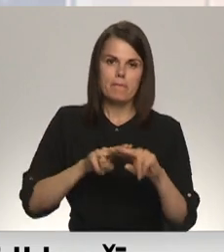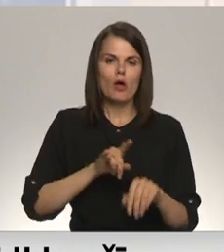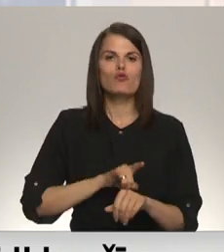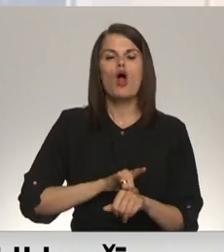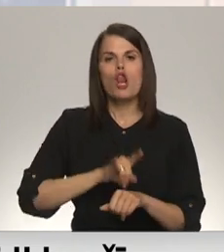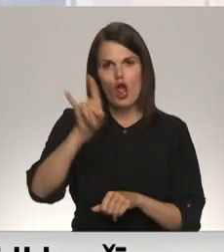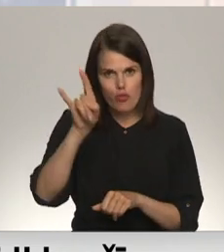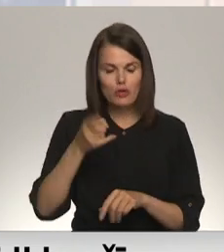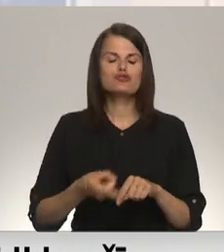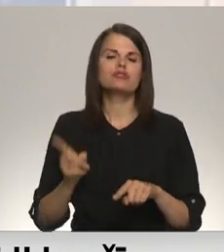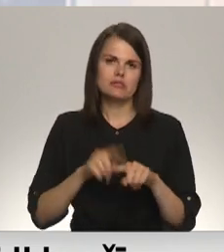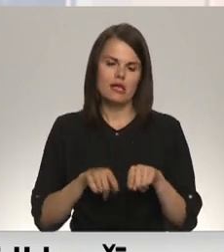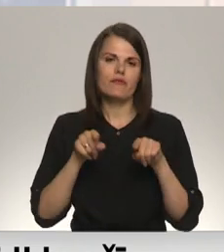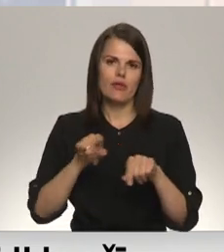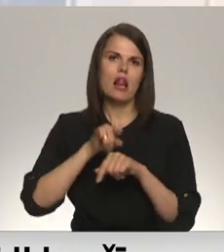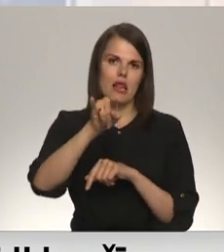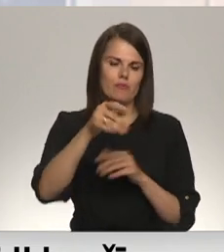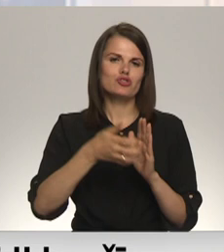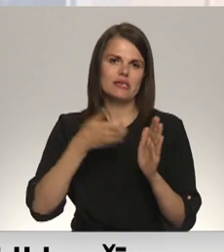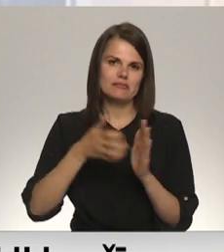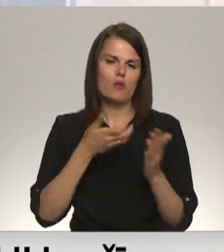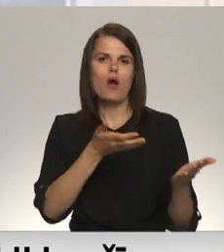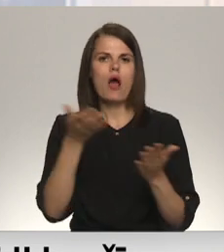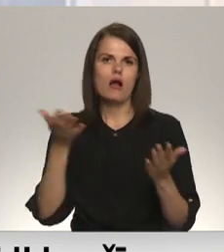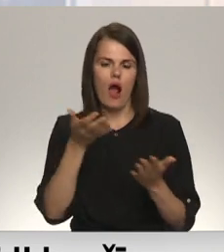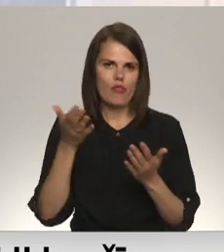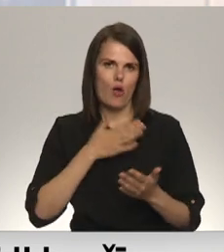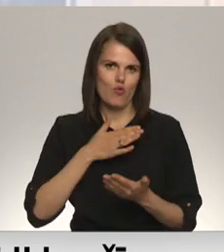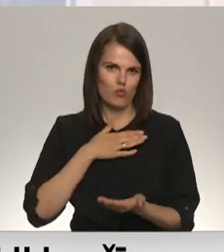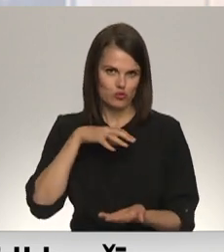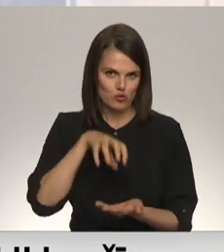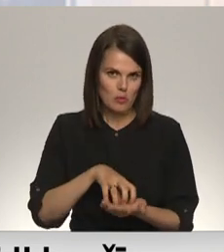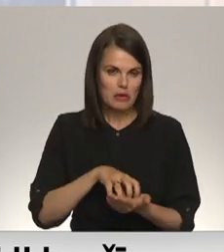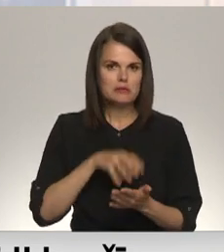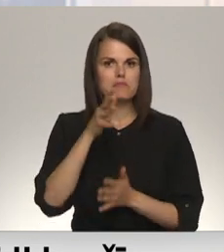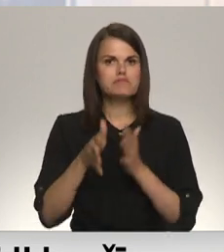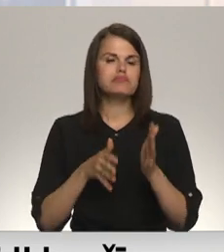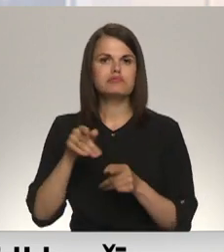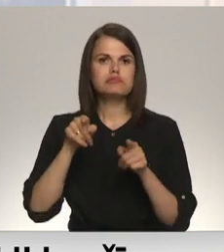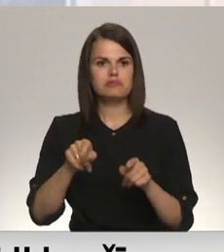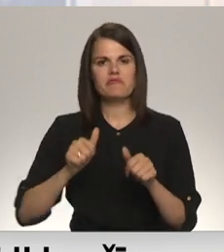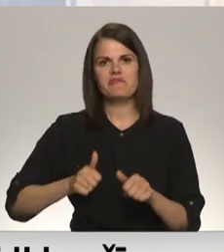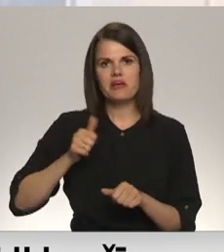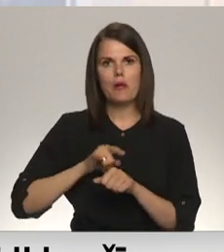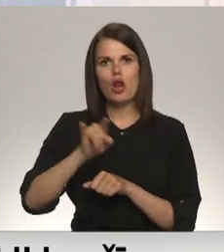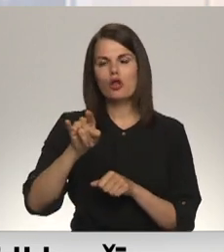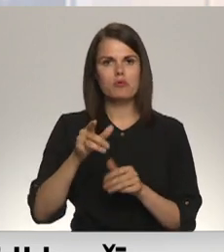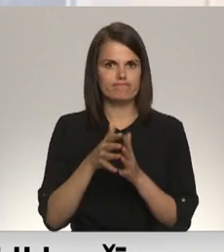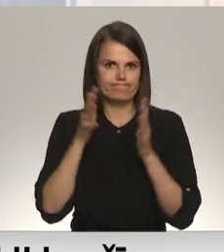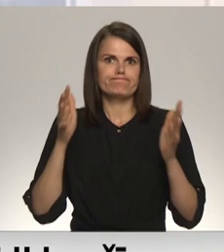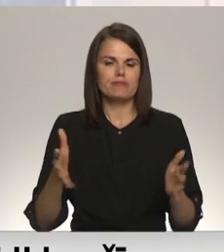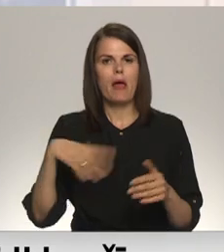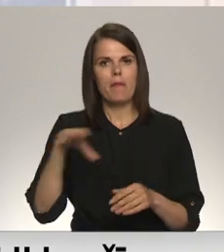lidmašīnas, tad, protams, šīs lidmašīnas izmantosim kādā no mūsu bāzēm. Pieprasījums pēc šī modeļa lidmašīnām ir tāds, ka mēs